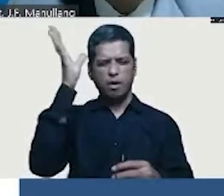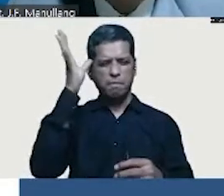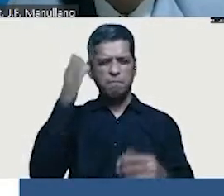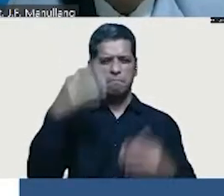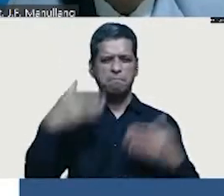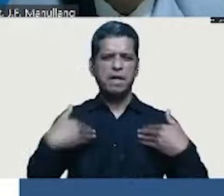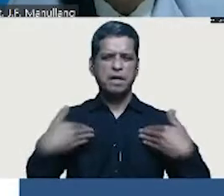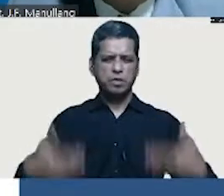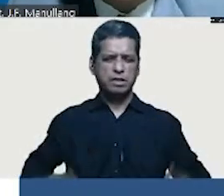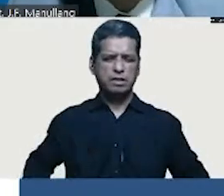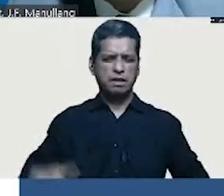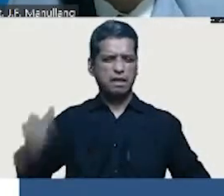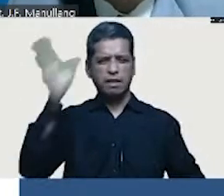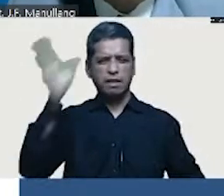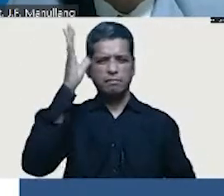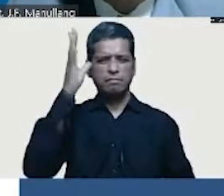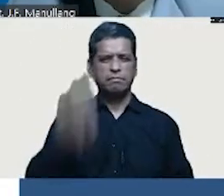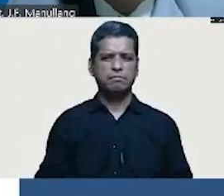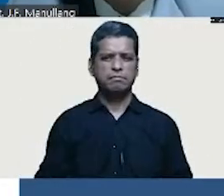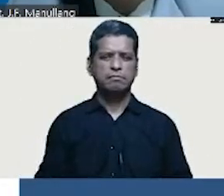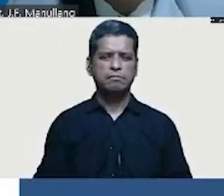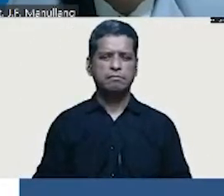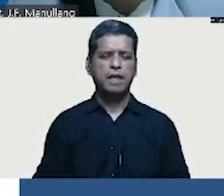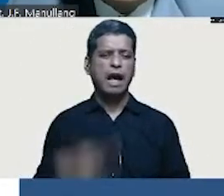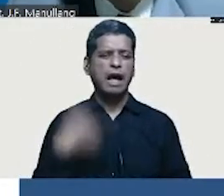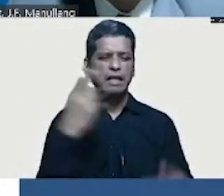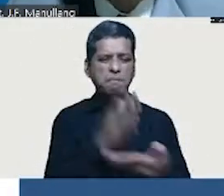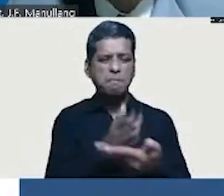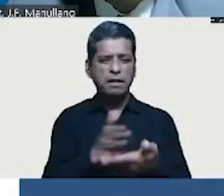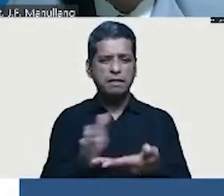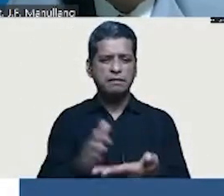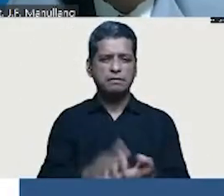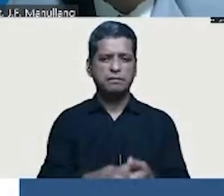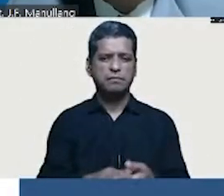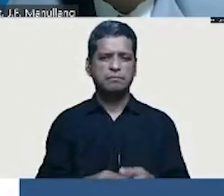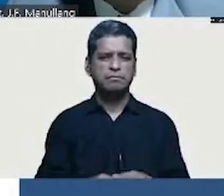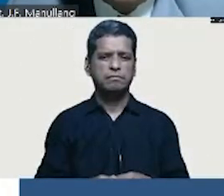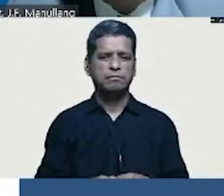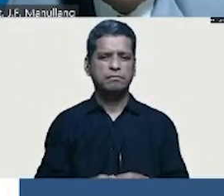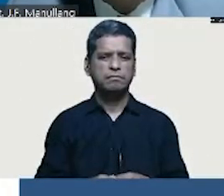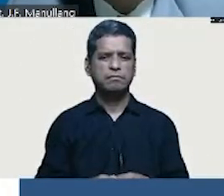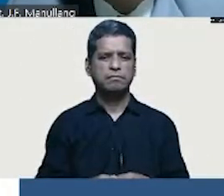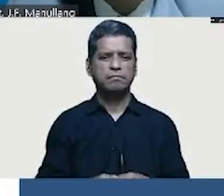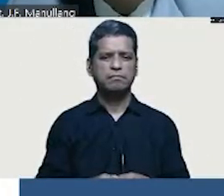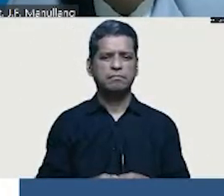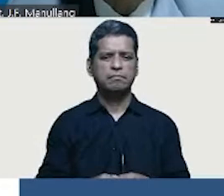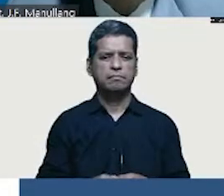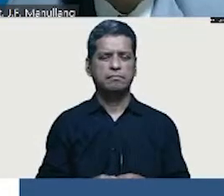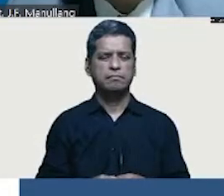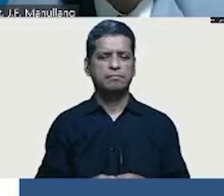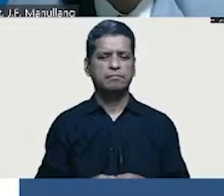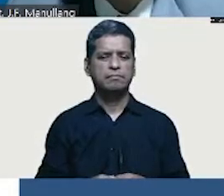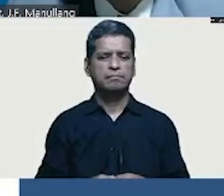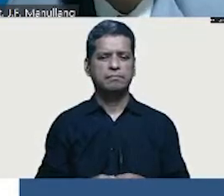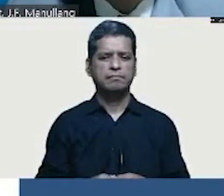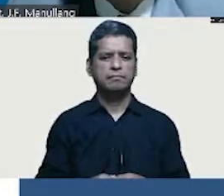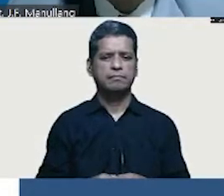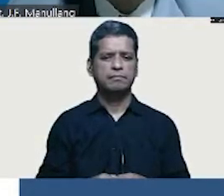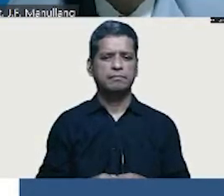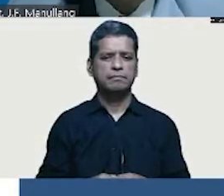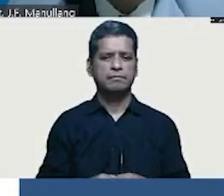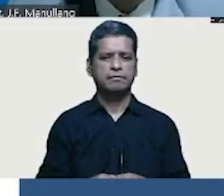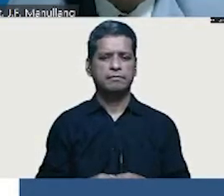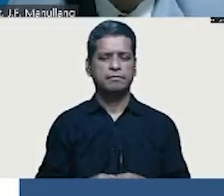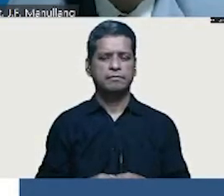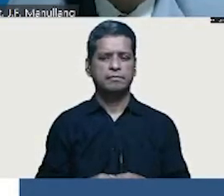cetek atau masih sebagian atau jangan-jangan manusia lebih pintar daripada dewe-dewe itu buat apa the Tuhan